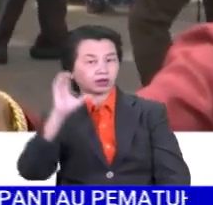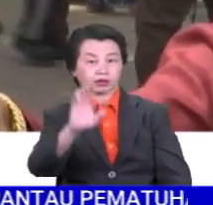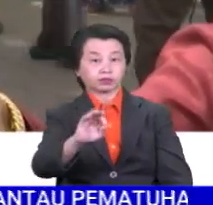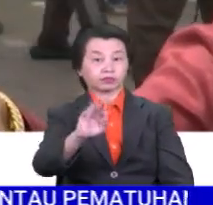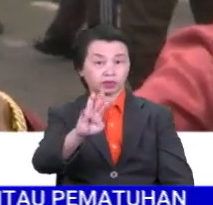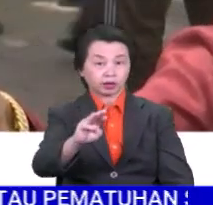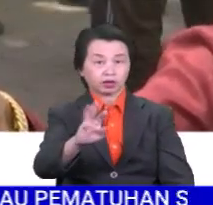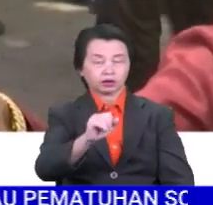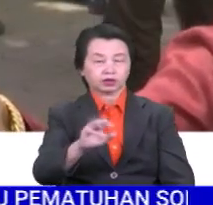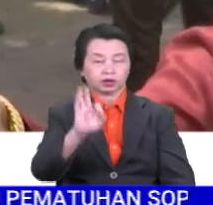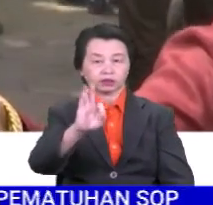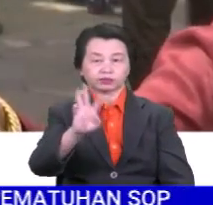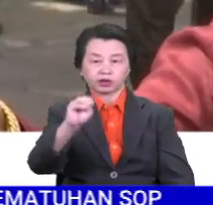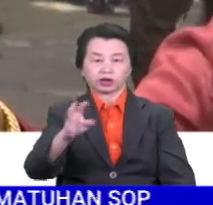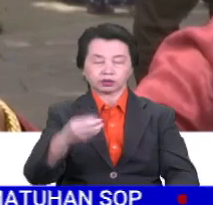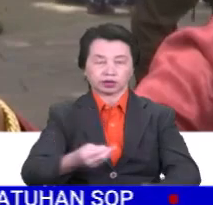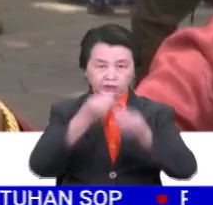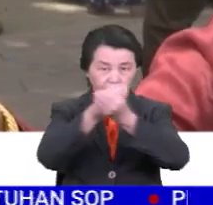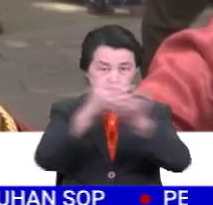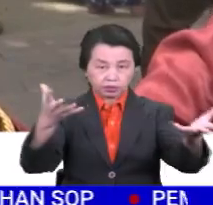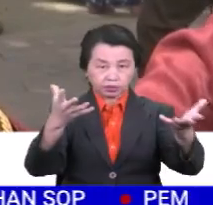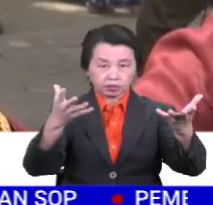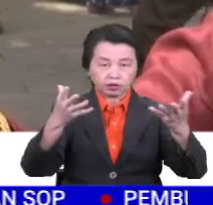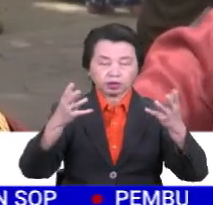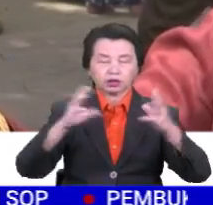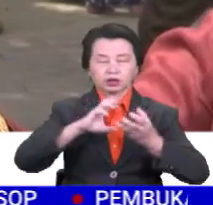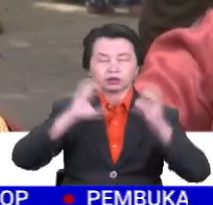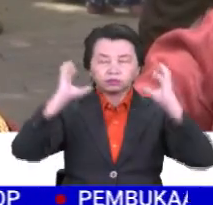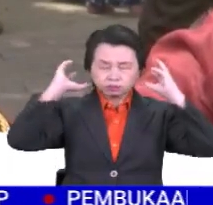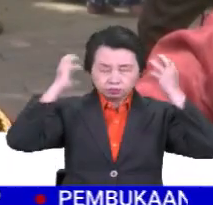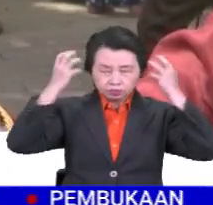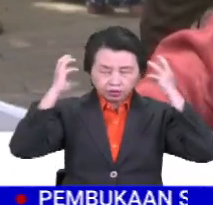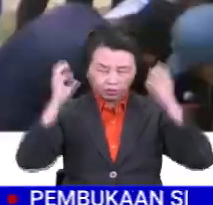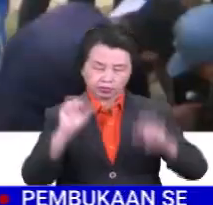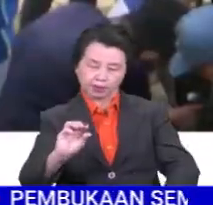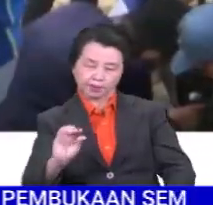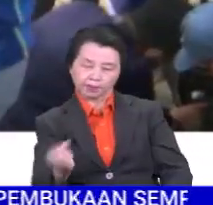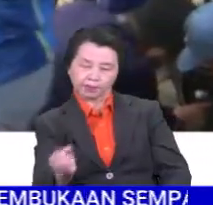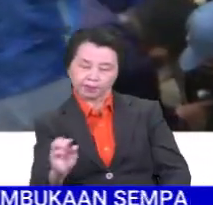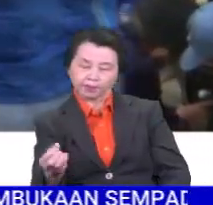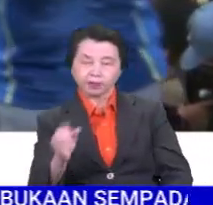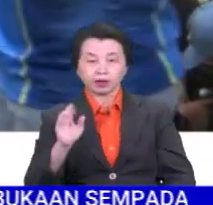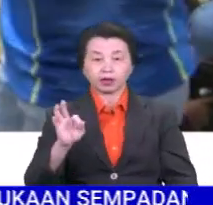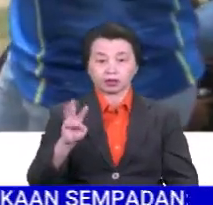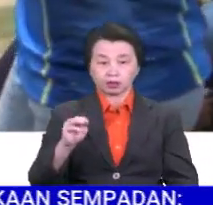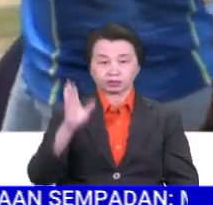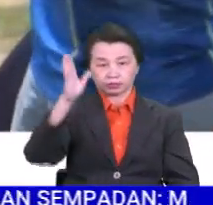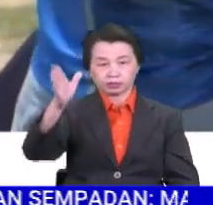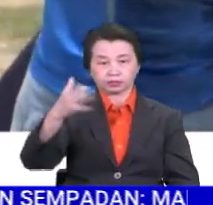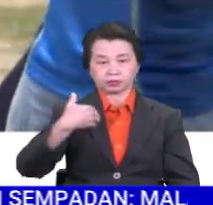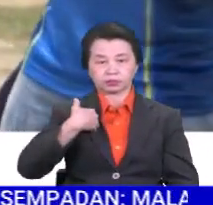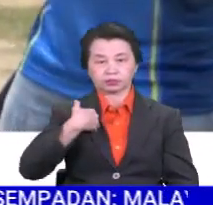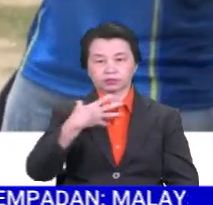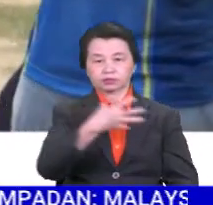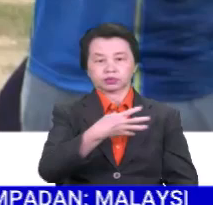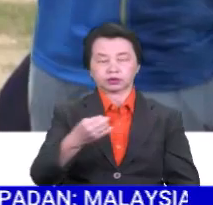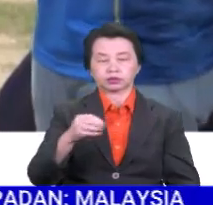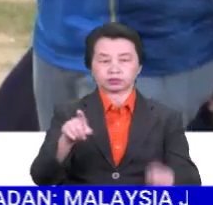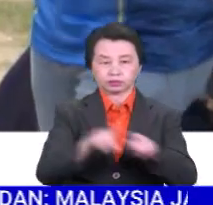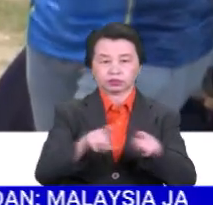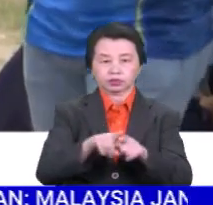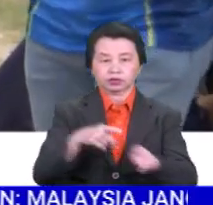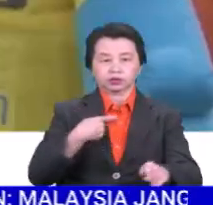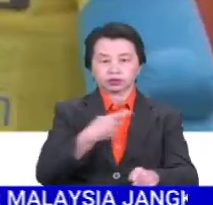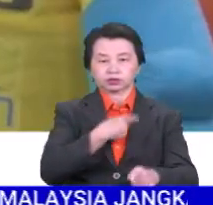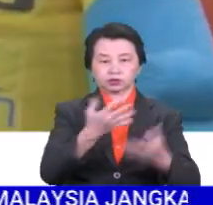sebarkan maklumat tentang radio Mutiara FM ni, tentang program-program yang berlangsung, yang akan berlangsung, dan juga kita